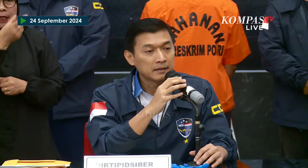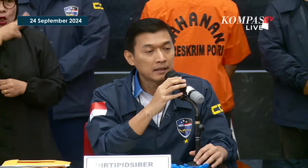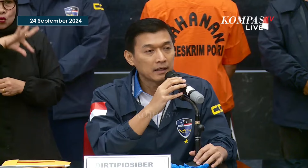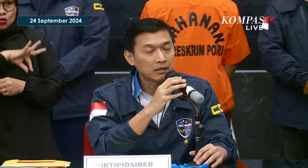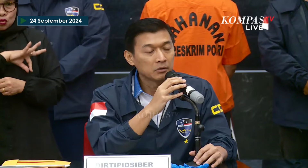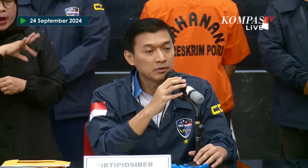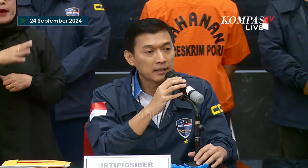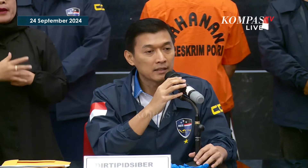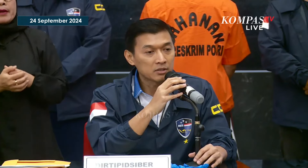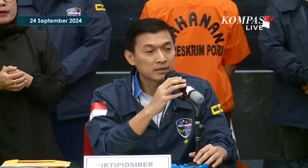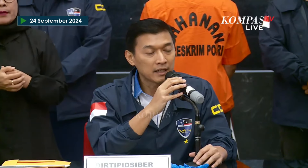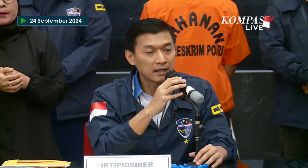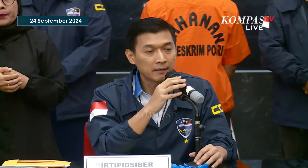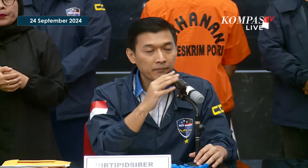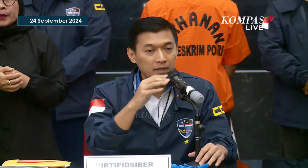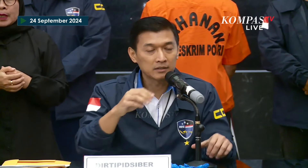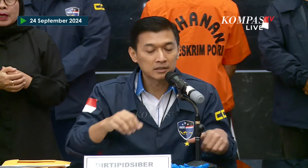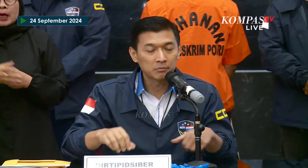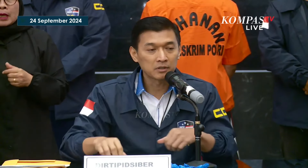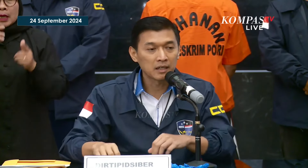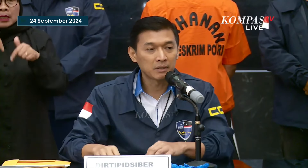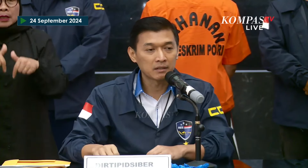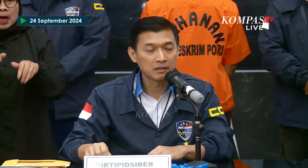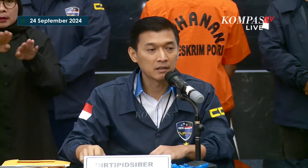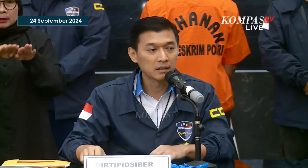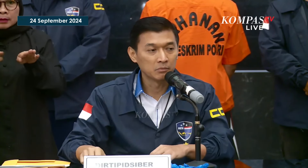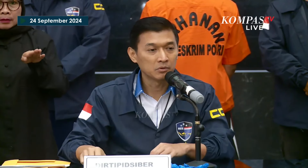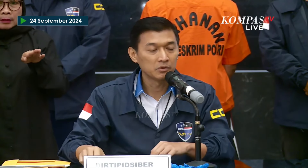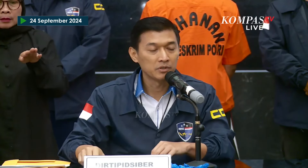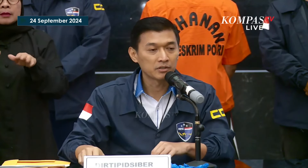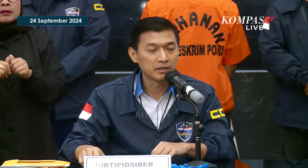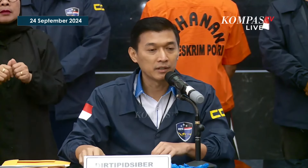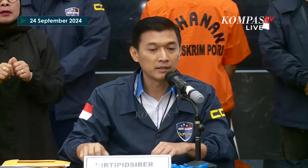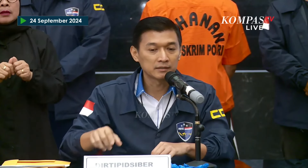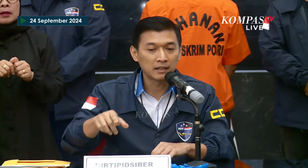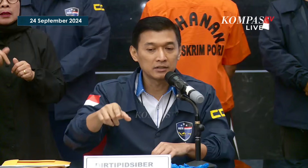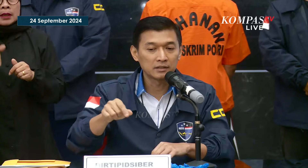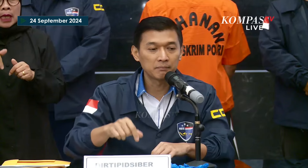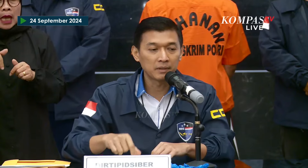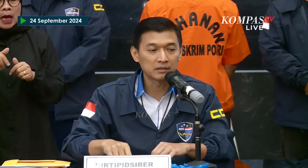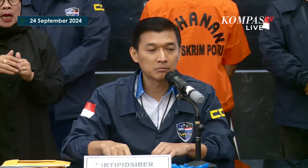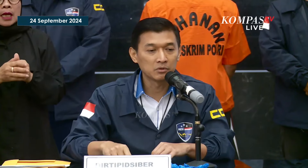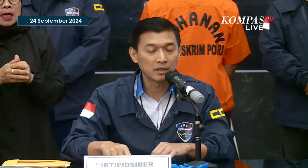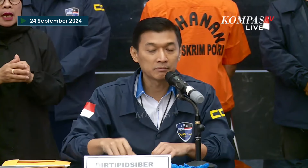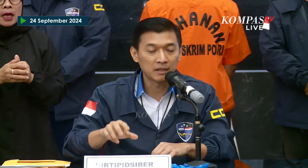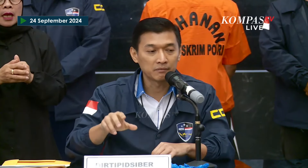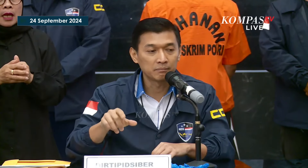Kemudian keuntungannya sementara tadi saya sebutkan 8.000 USD yang sekarang disita